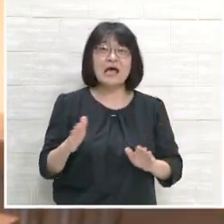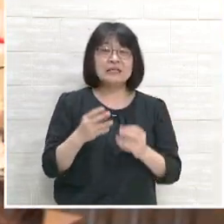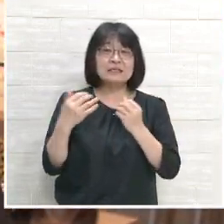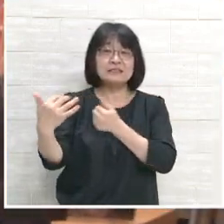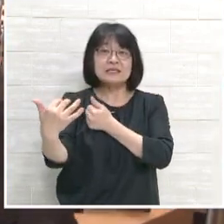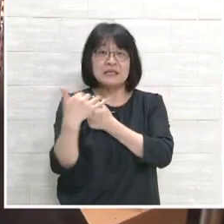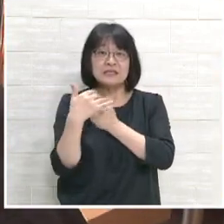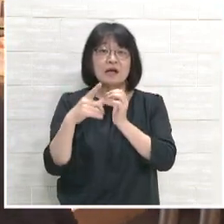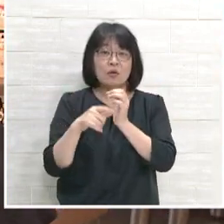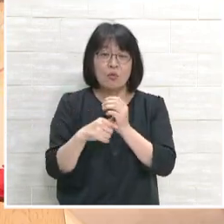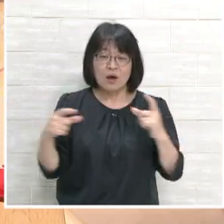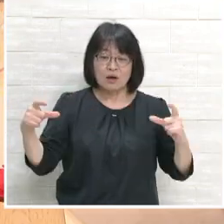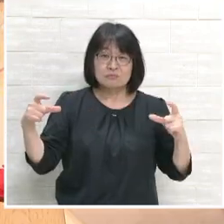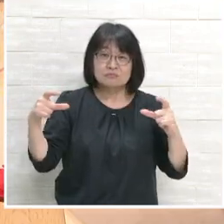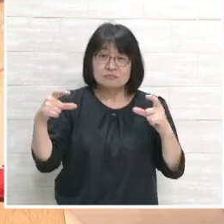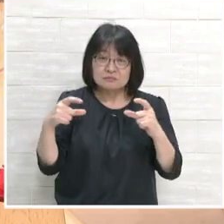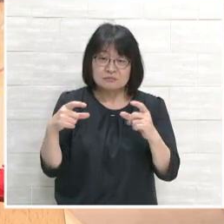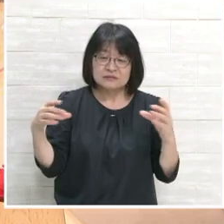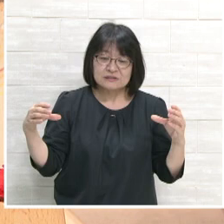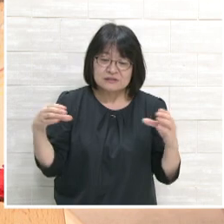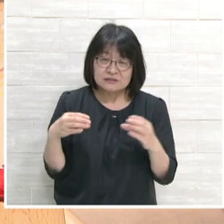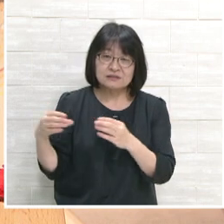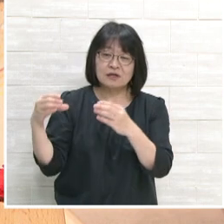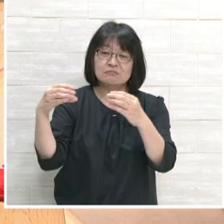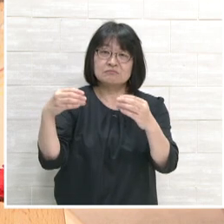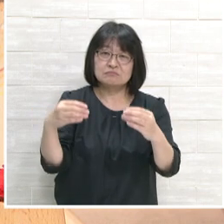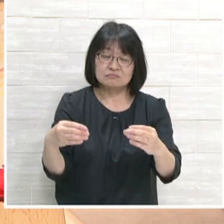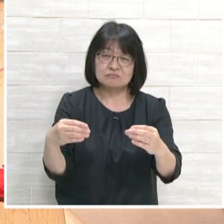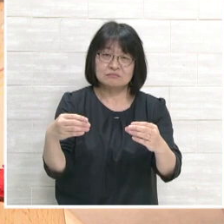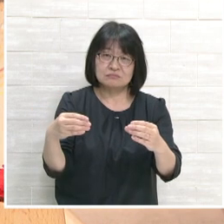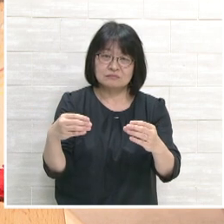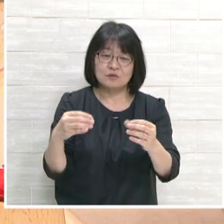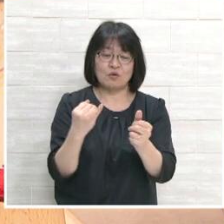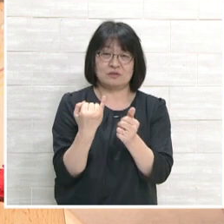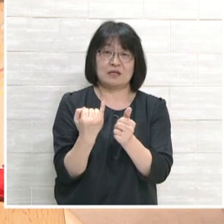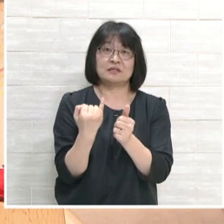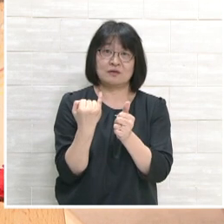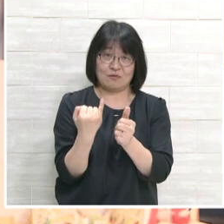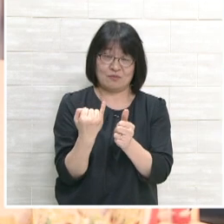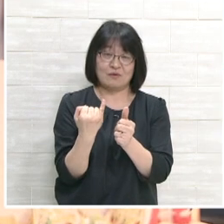のはこちら、小さいサイズのひな人形だということです。